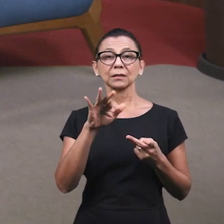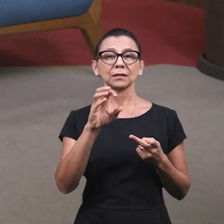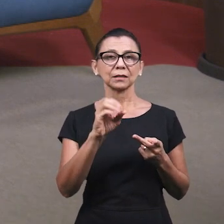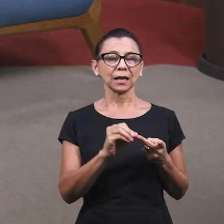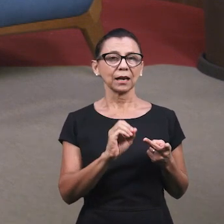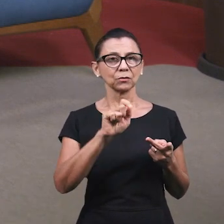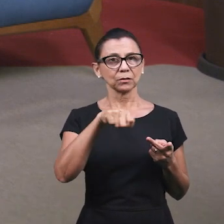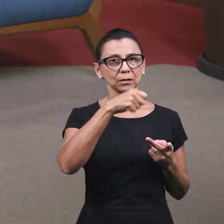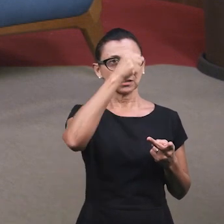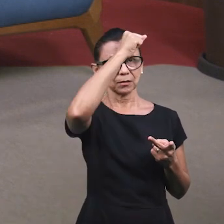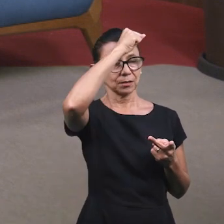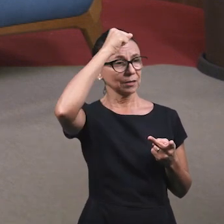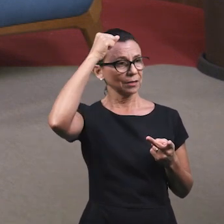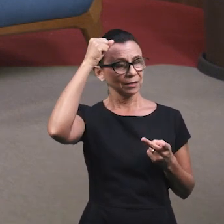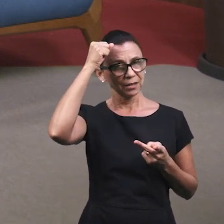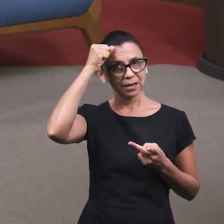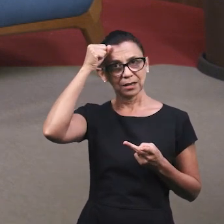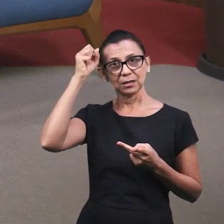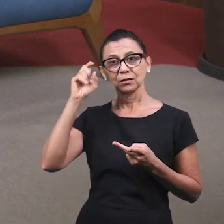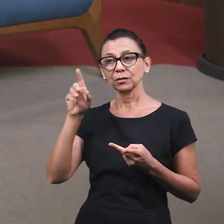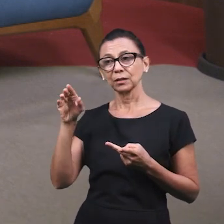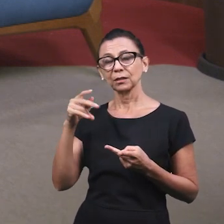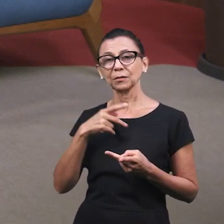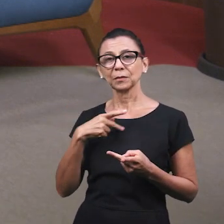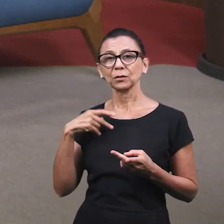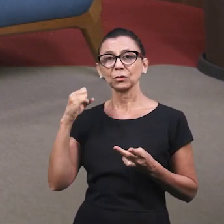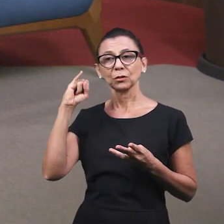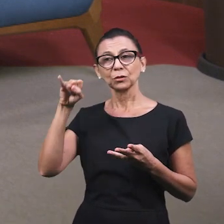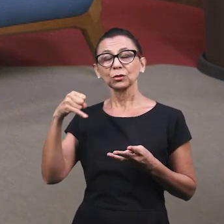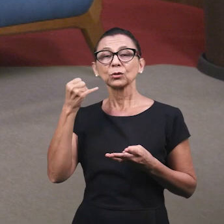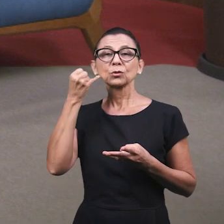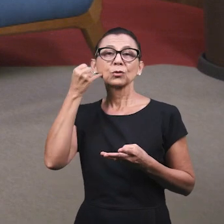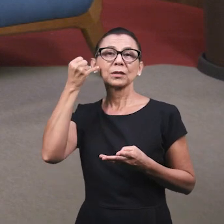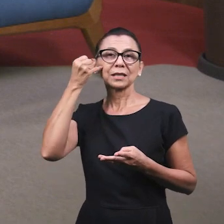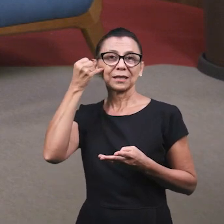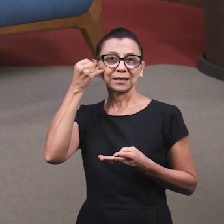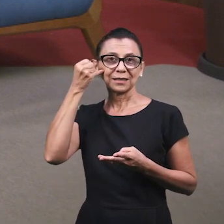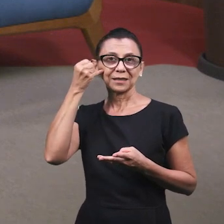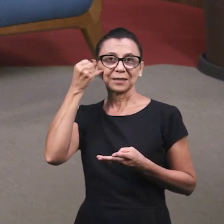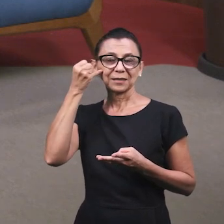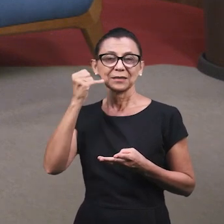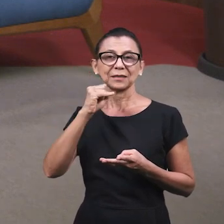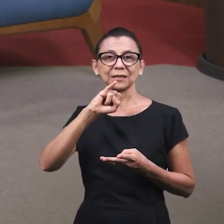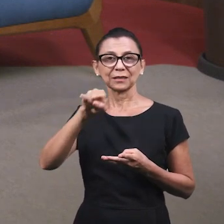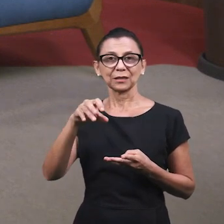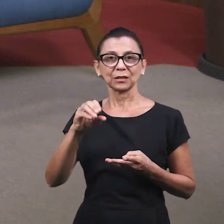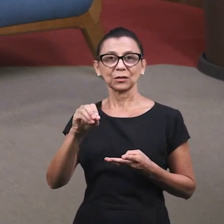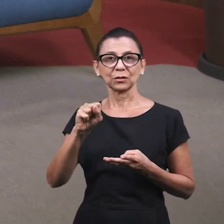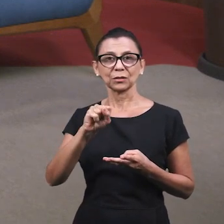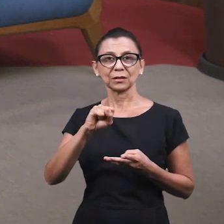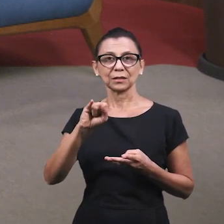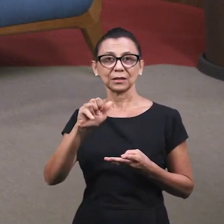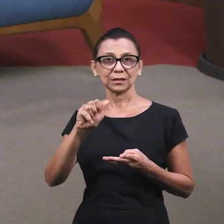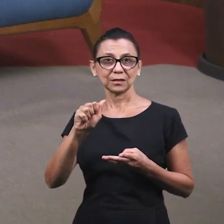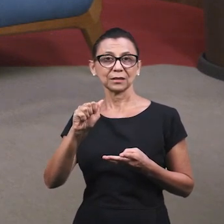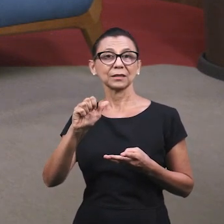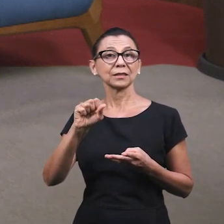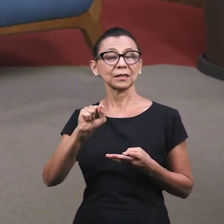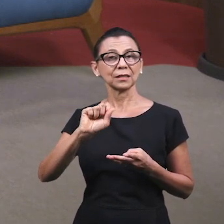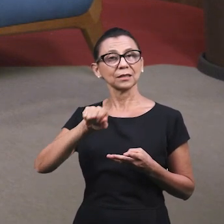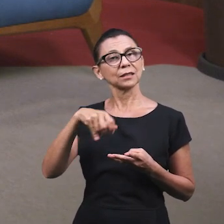la paix du Seigneur, la paix du Seigneur à tous. La paix du Seigneur Josias, Daniel et à tous. En vérité, c'est une bénédiction